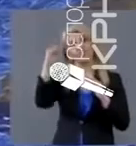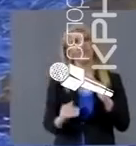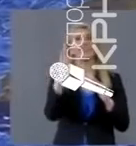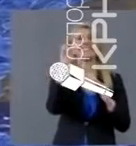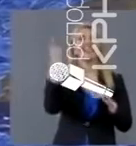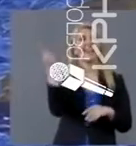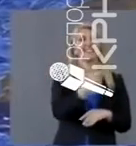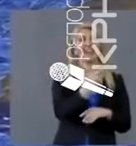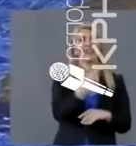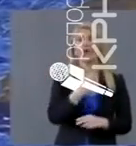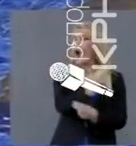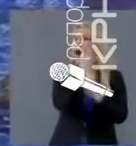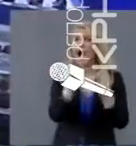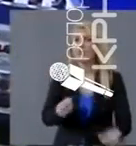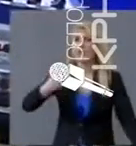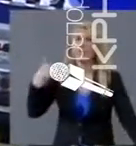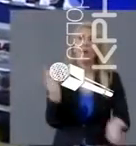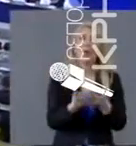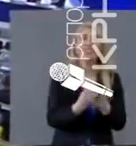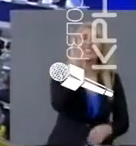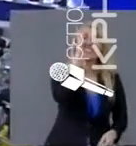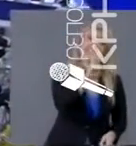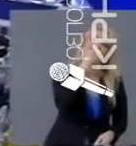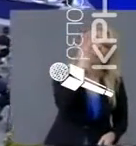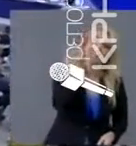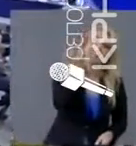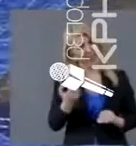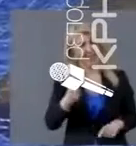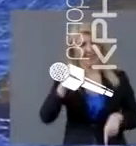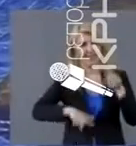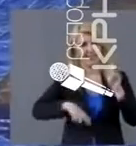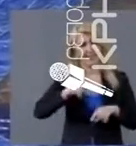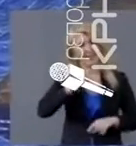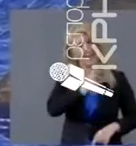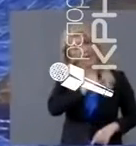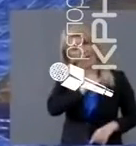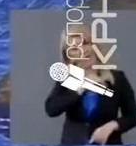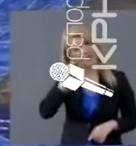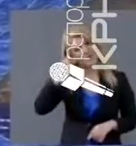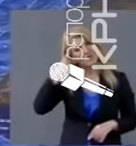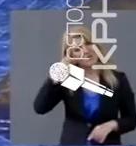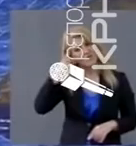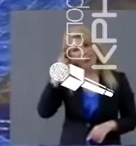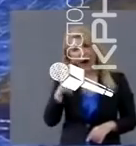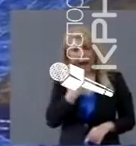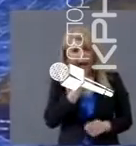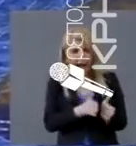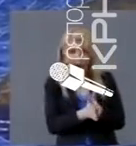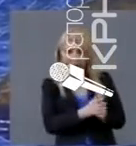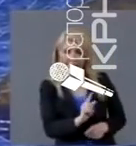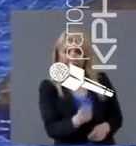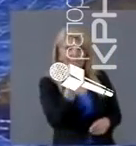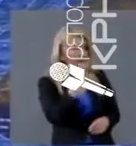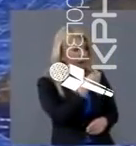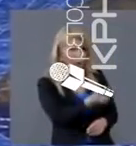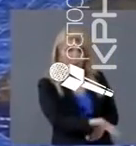θα υπάρξει εθνικό σχέδιο στήριξης για τις τιμές ενέργειας. Θα δείξουμε μηδενική ανοχή